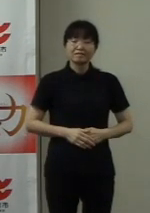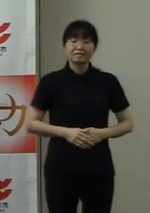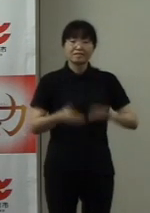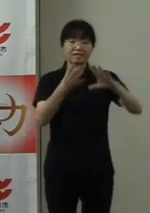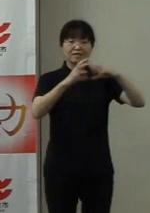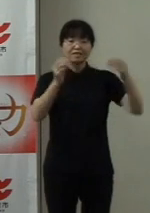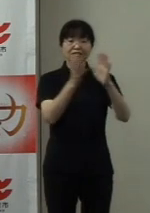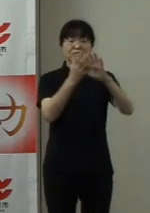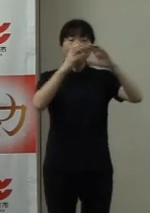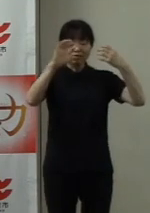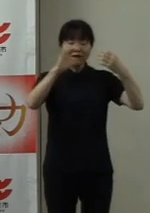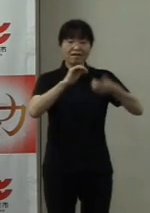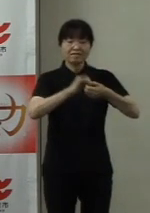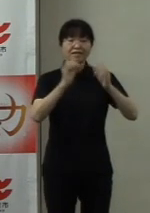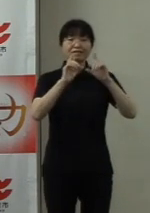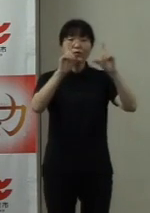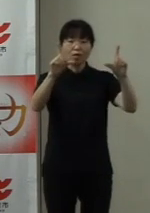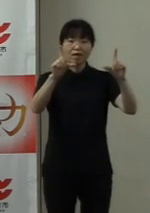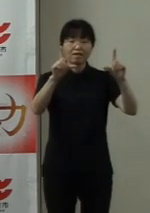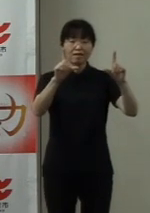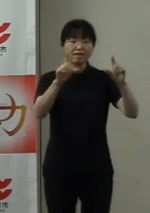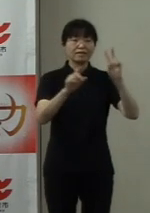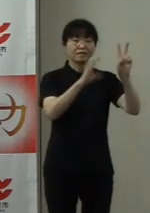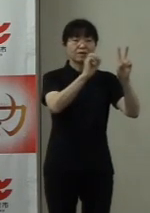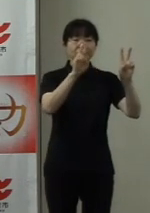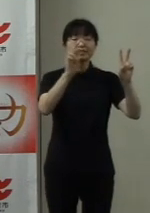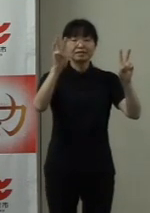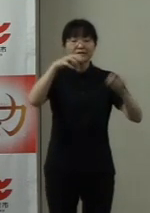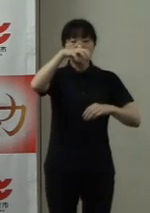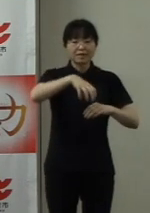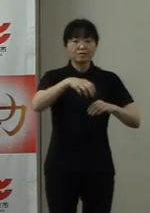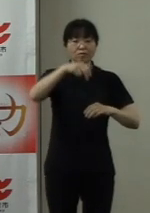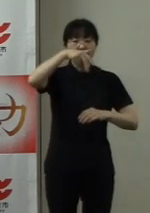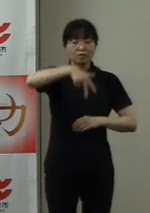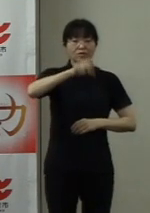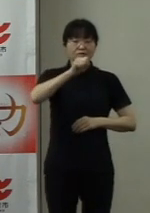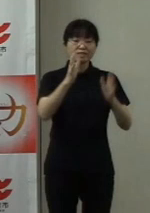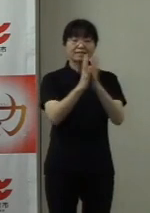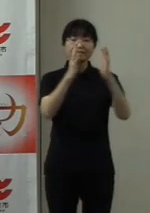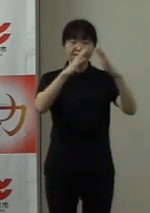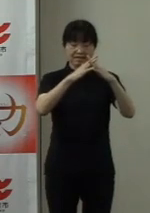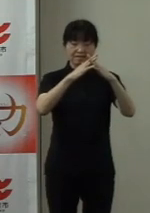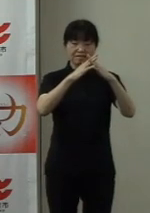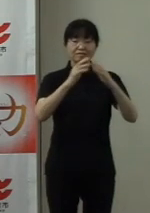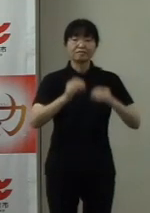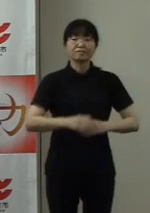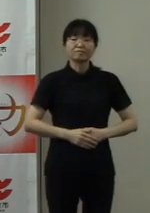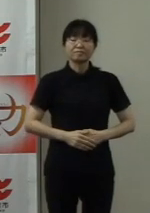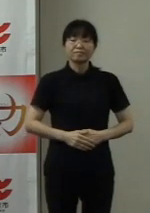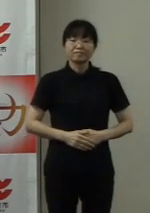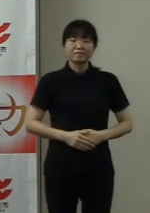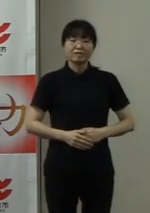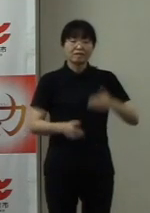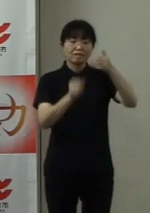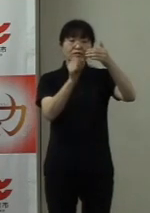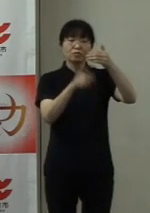出雲神楽の定期公演2023 in 須佐神社ということで、これは、